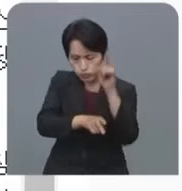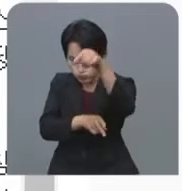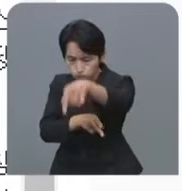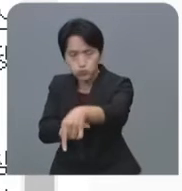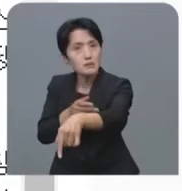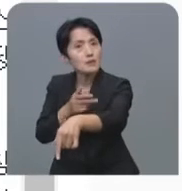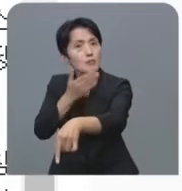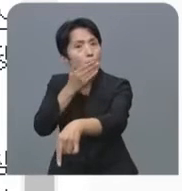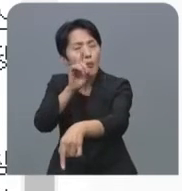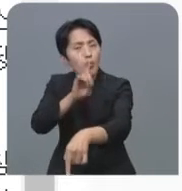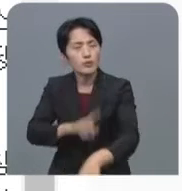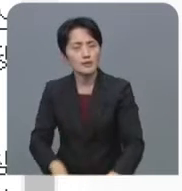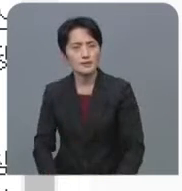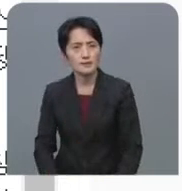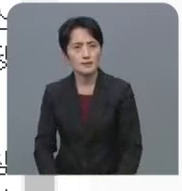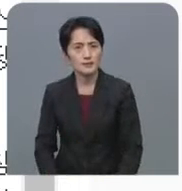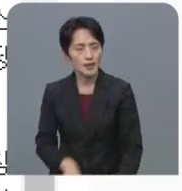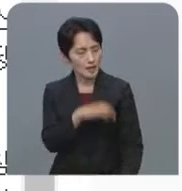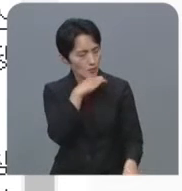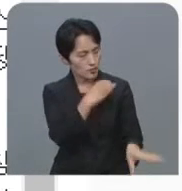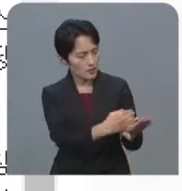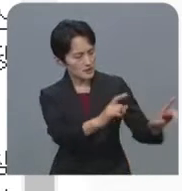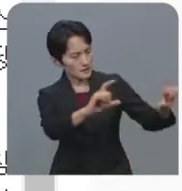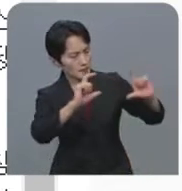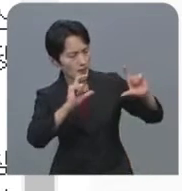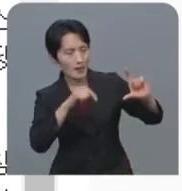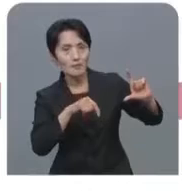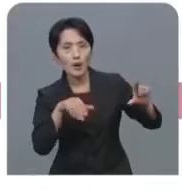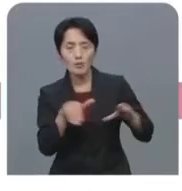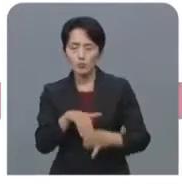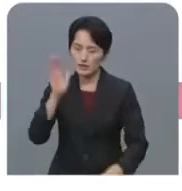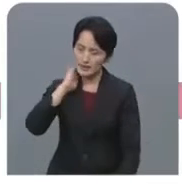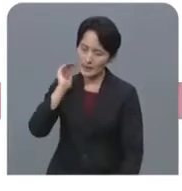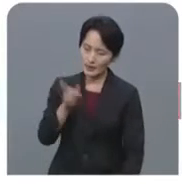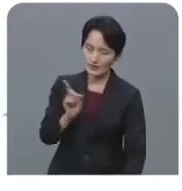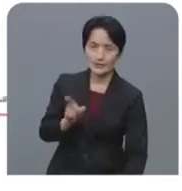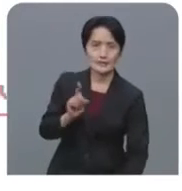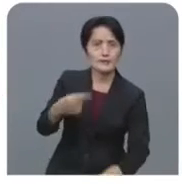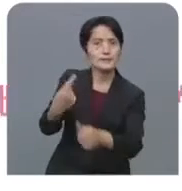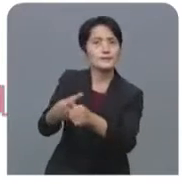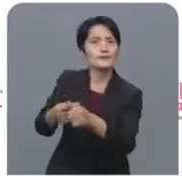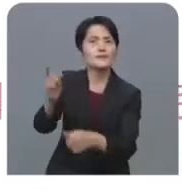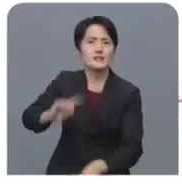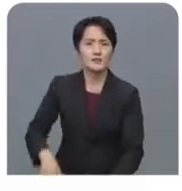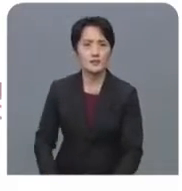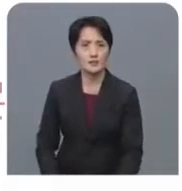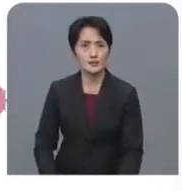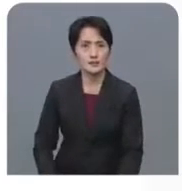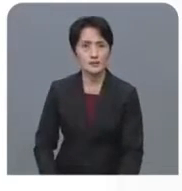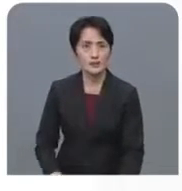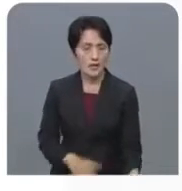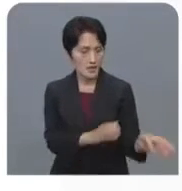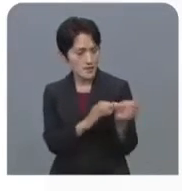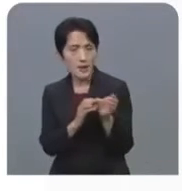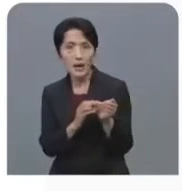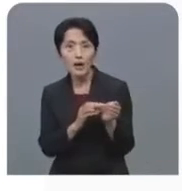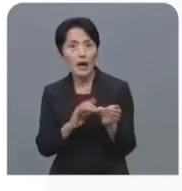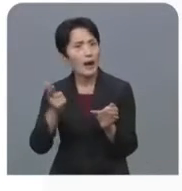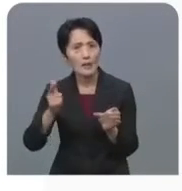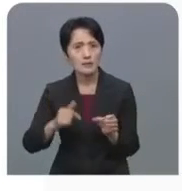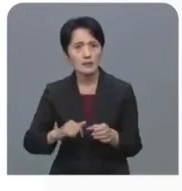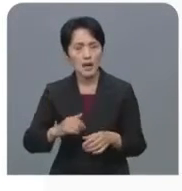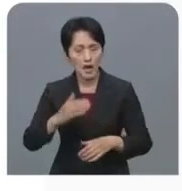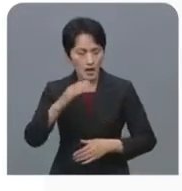北韩劳动党副部长金宇正对韩国总统文在寅在观摩潜射弹道导弹试射时的发言进行了谴